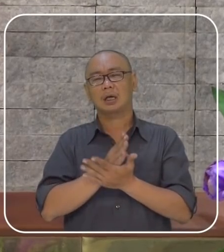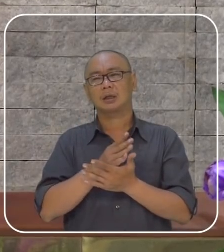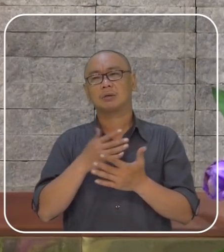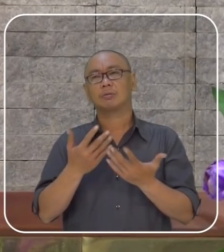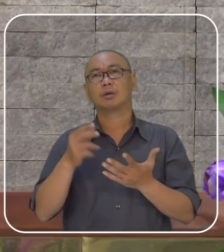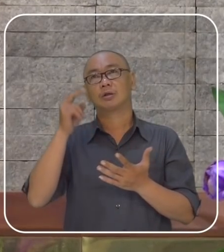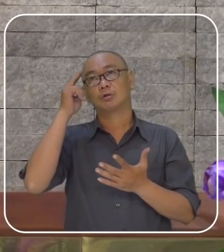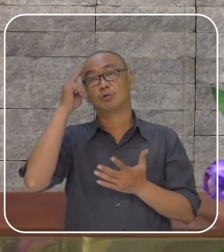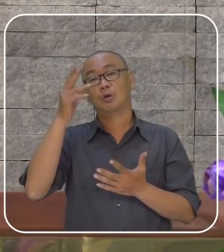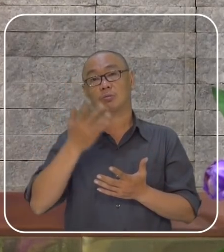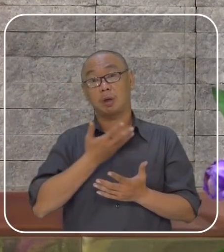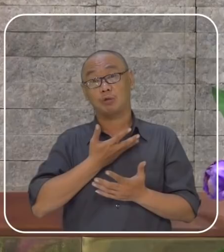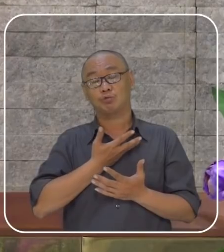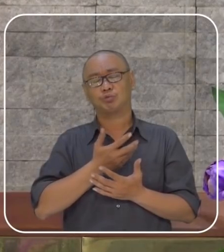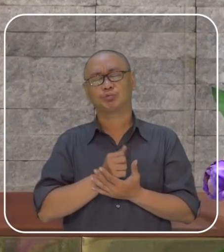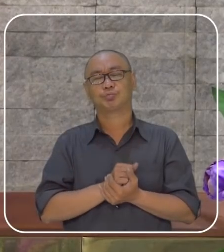Tuhan inginkan.